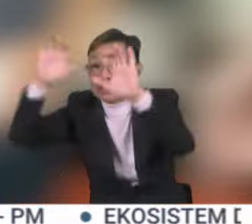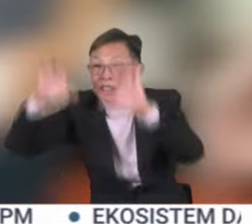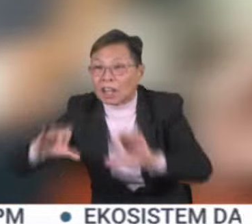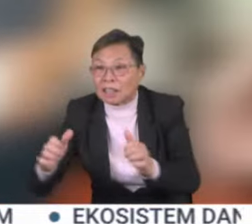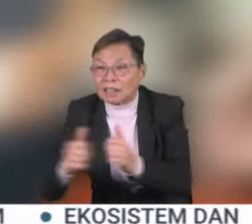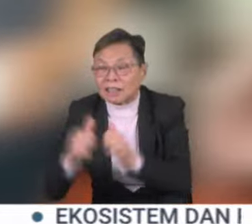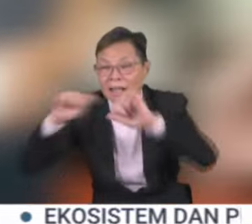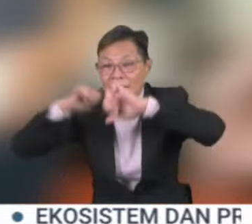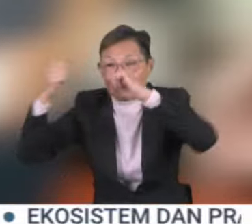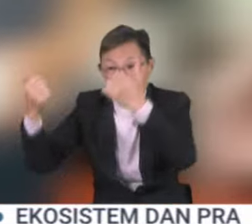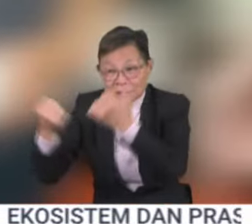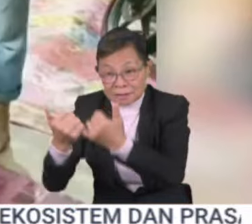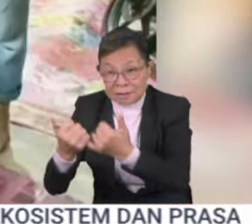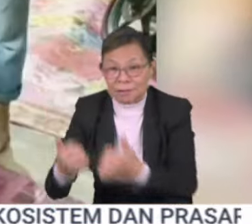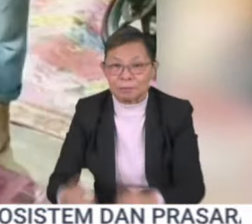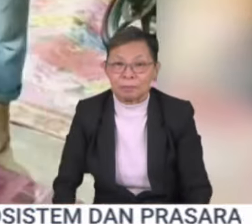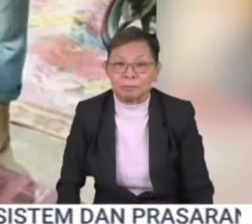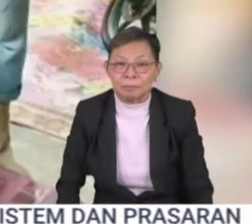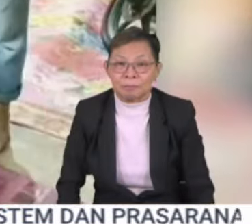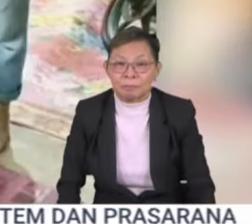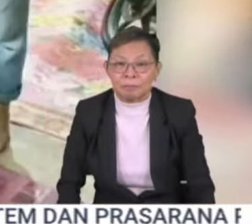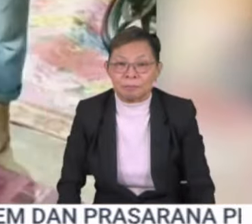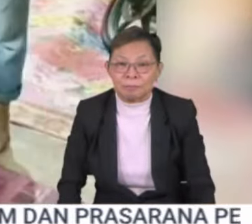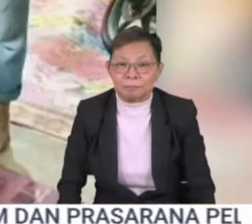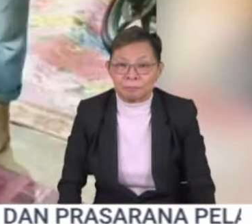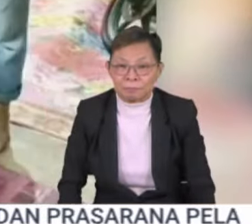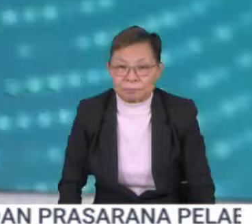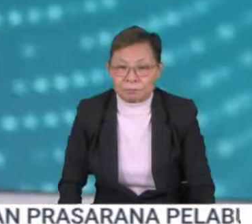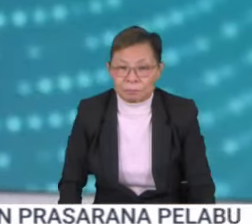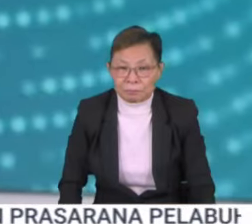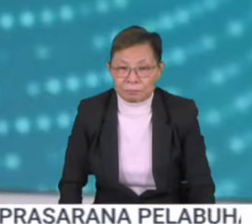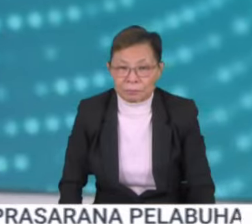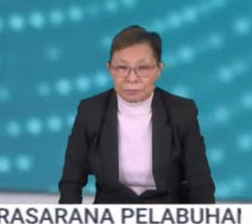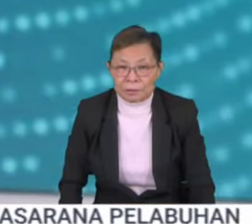dengan agensi berkaitan.